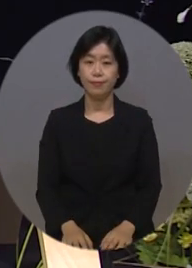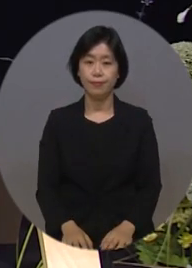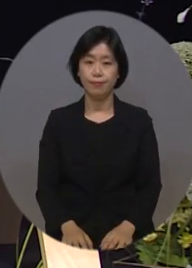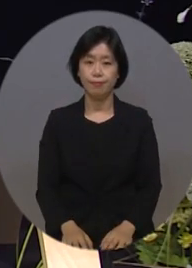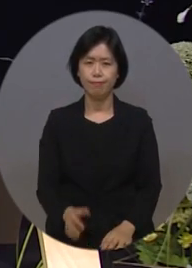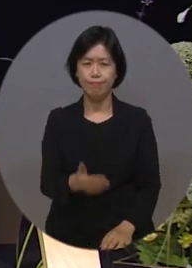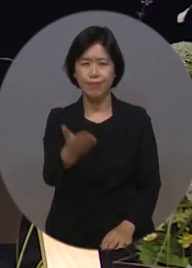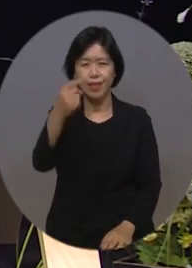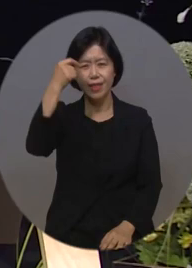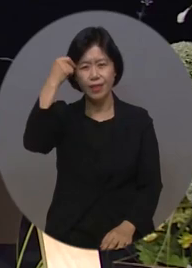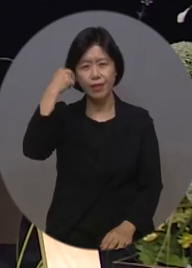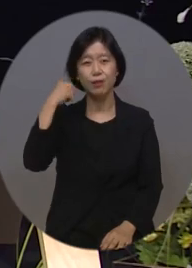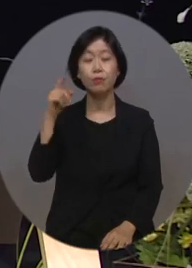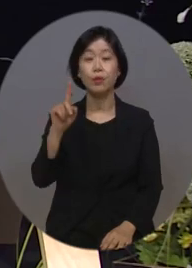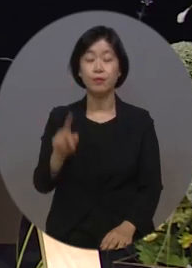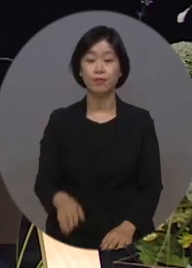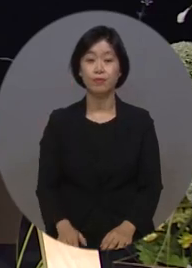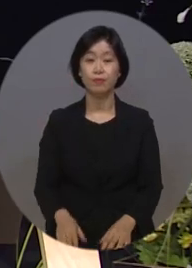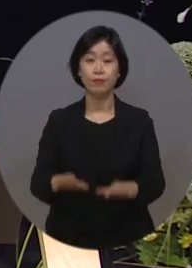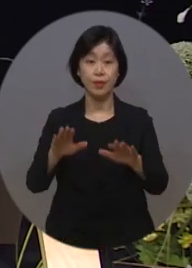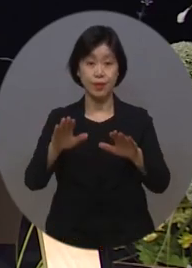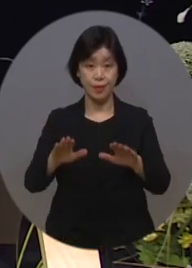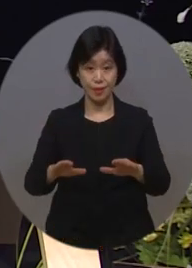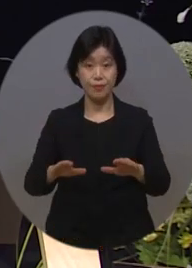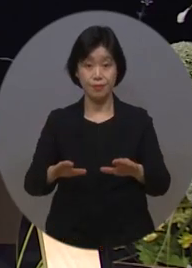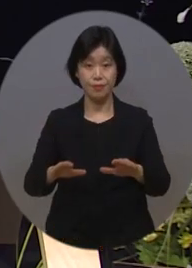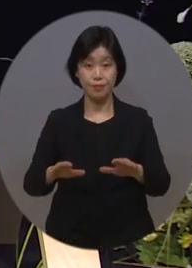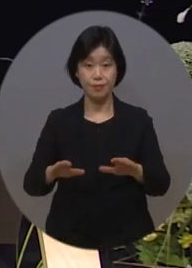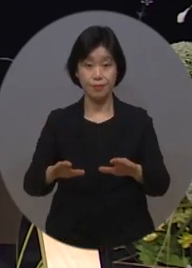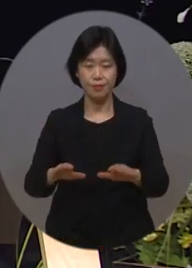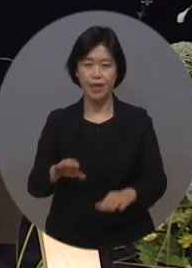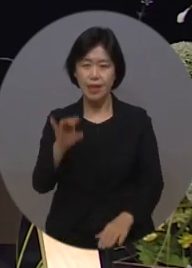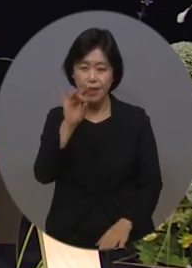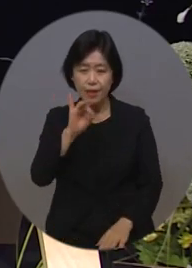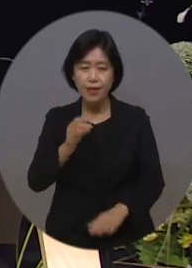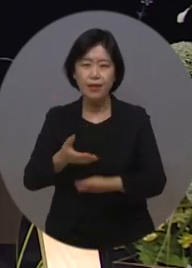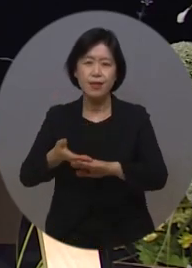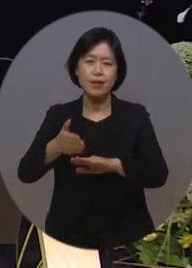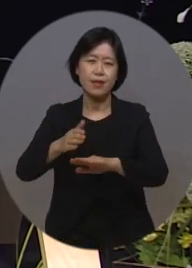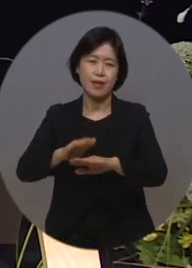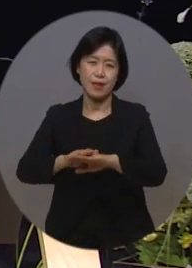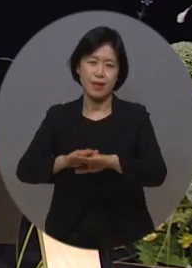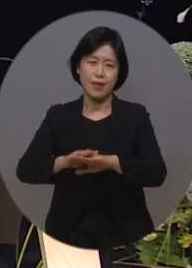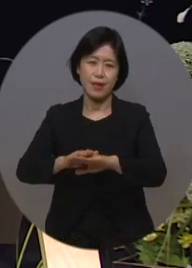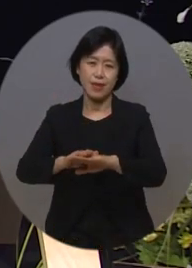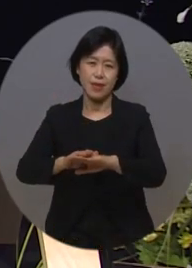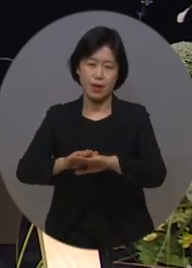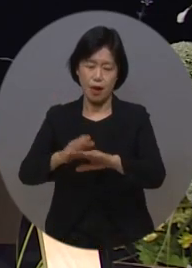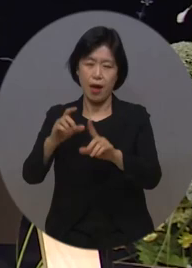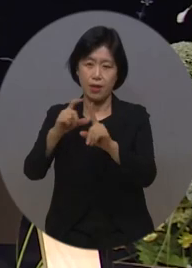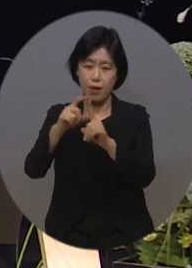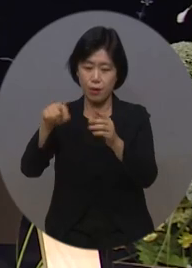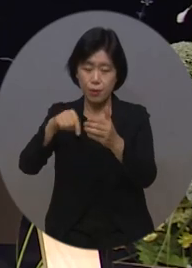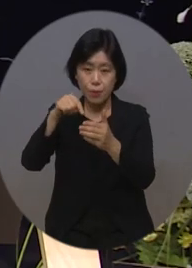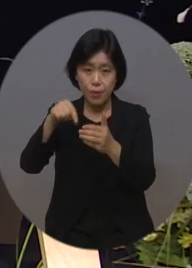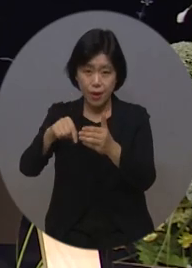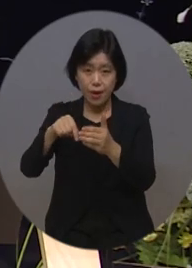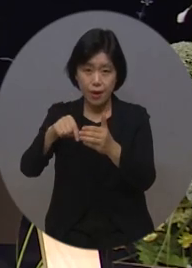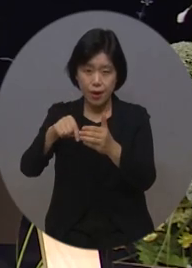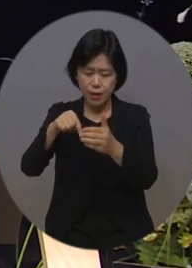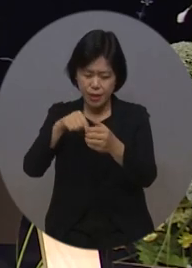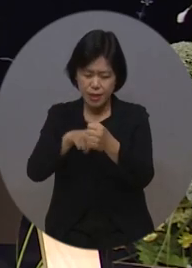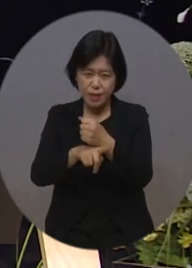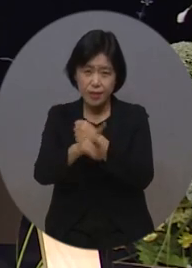어떻습니까? 이 시대에서 스타킹이 내포하고 있는 의상의 의미와 사회적